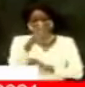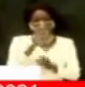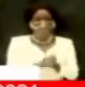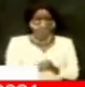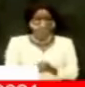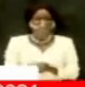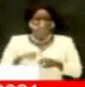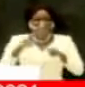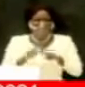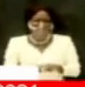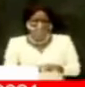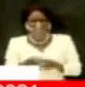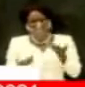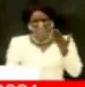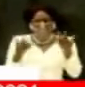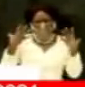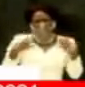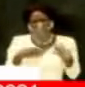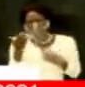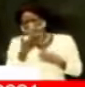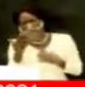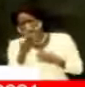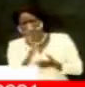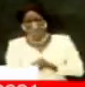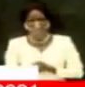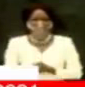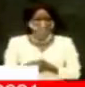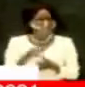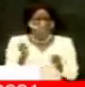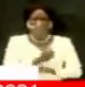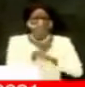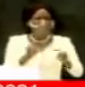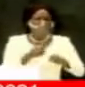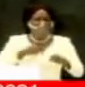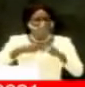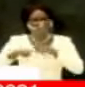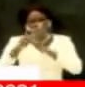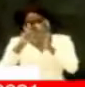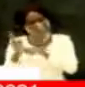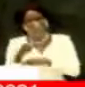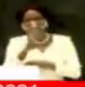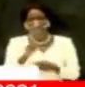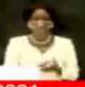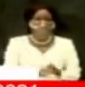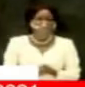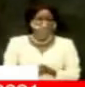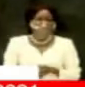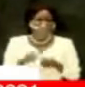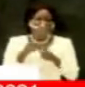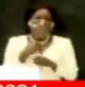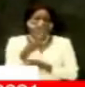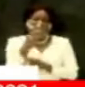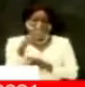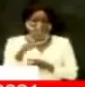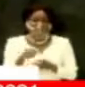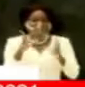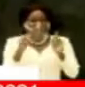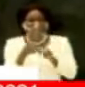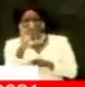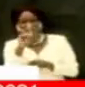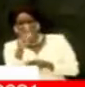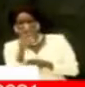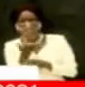ndikumva mwina mthupi kukweteka mwina sinakatero koma ndinenere pano kuti amene mwina akubweresa nkhani zimenezi